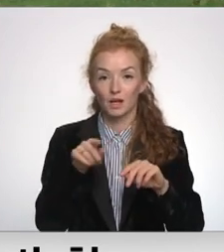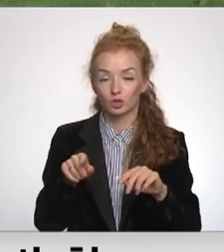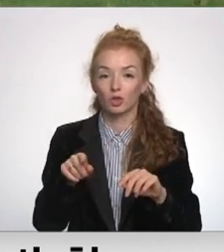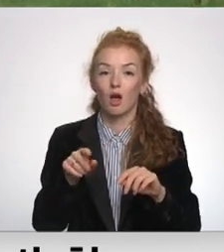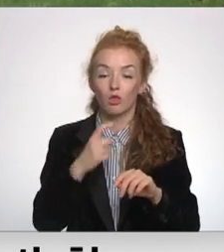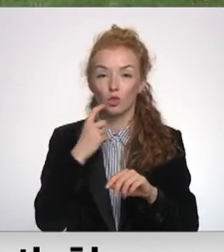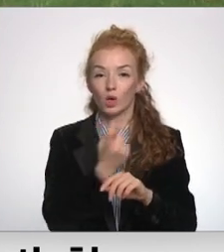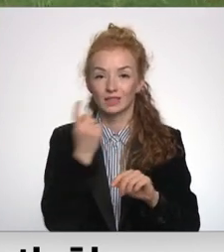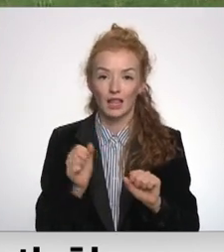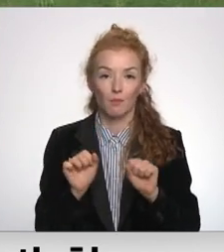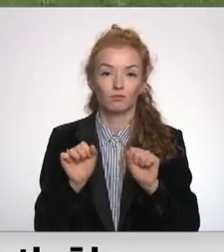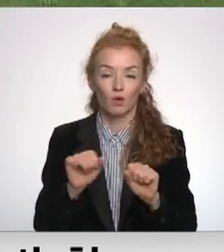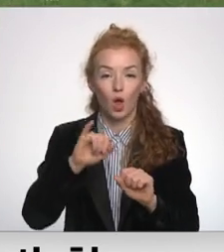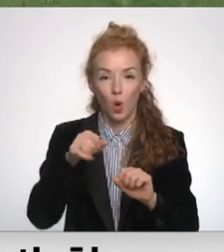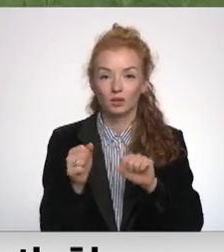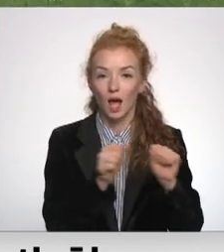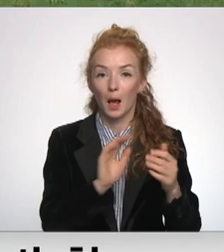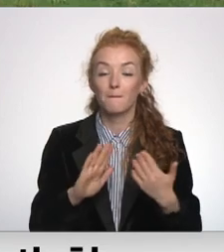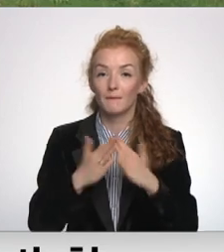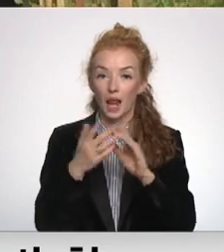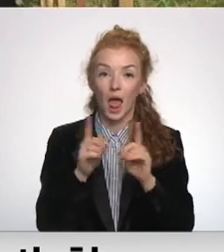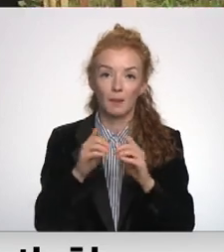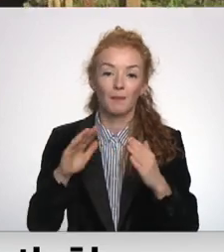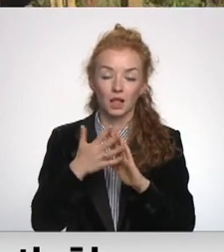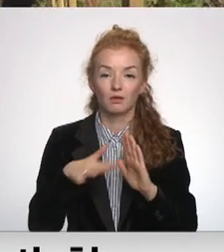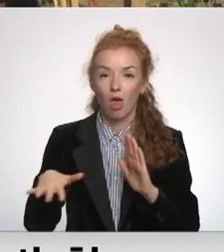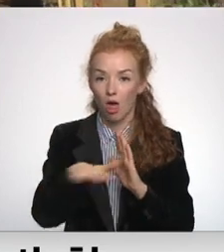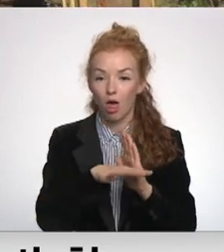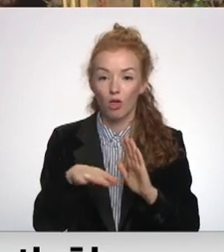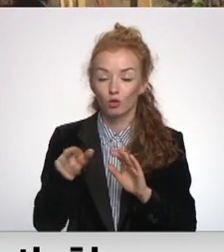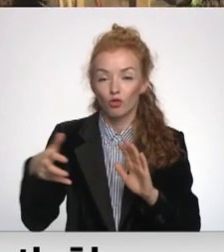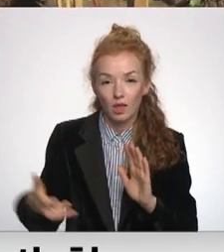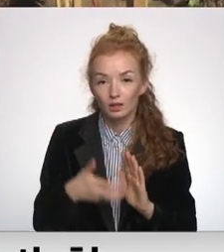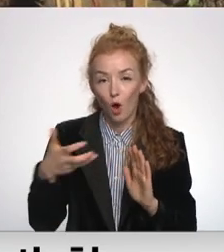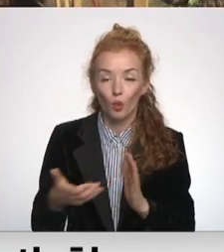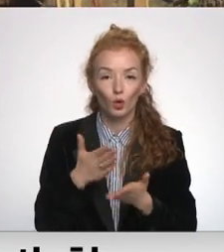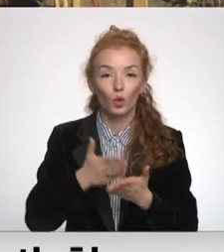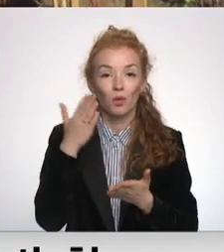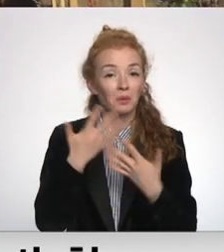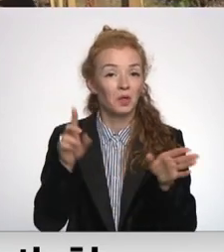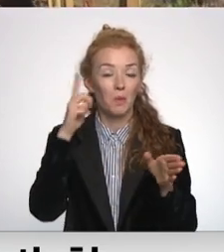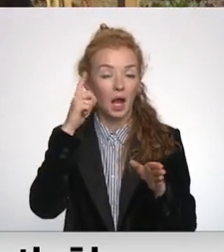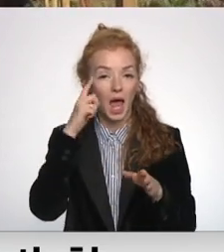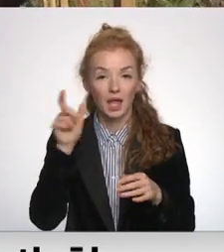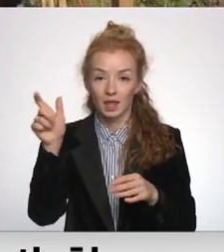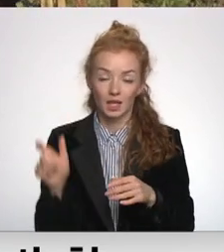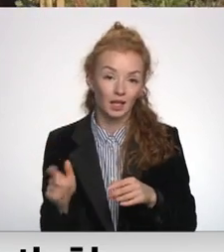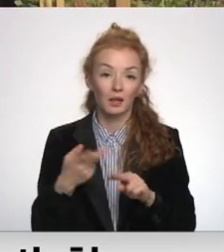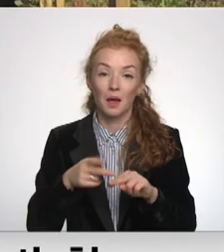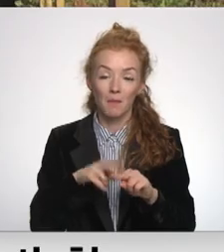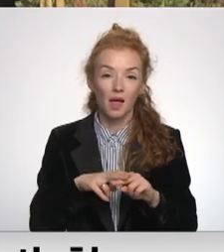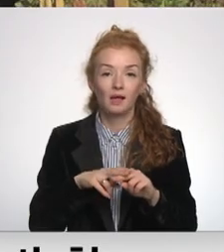tiek būvēts, jo pili sargā no šīs puses un arī pilsēta. Arheoloģiskie izrakumi notiek pēc brīvprātības principa,